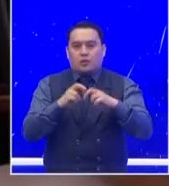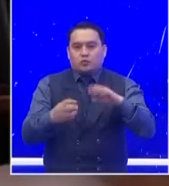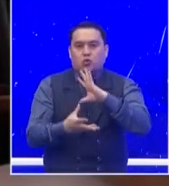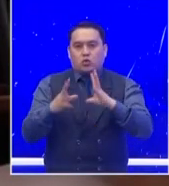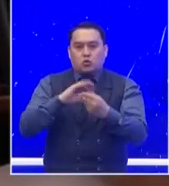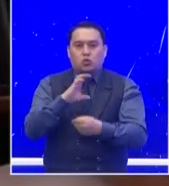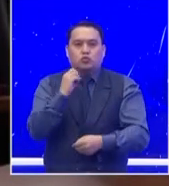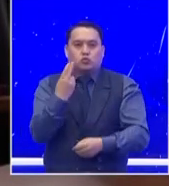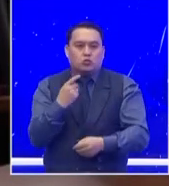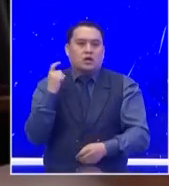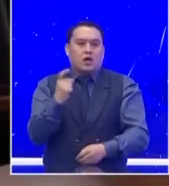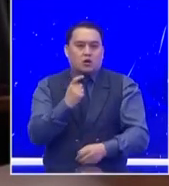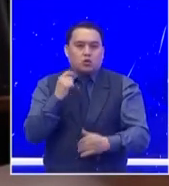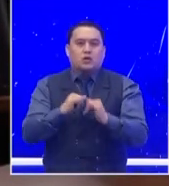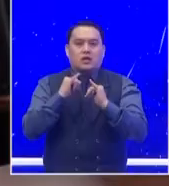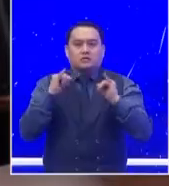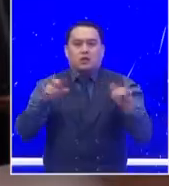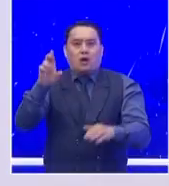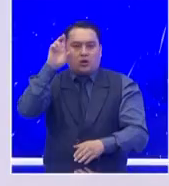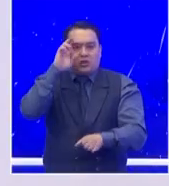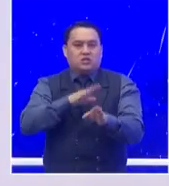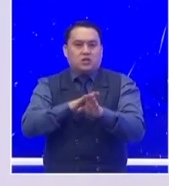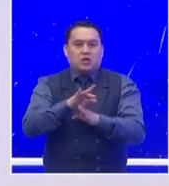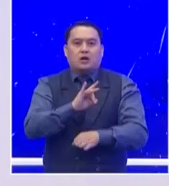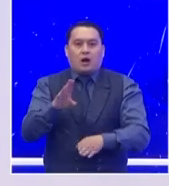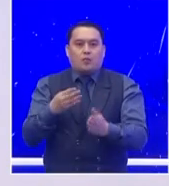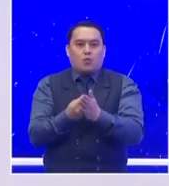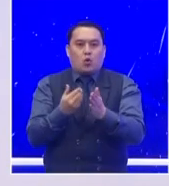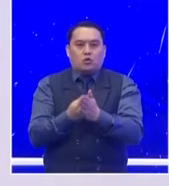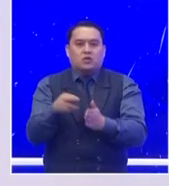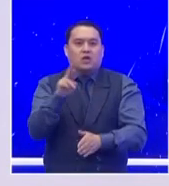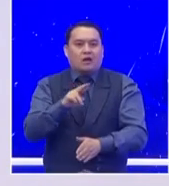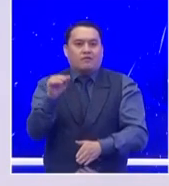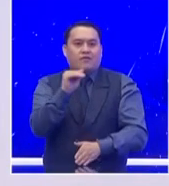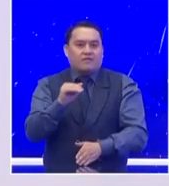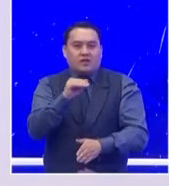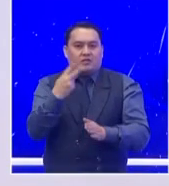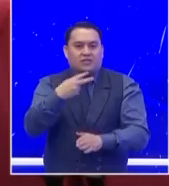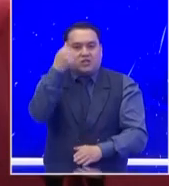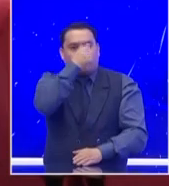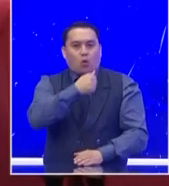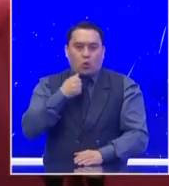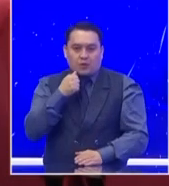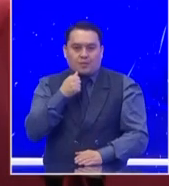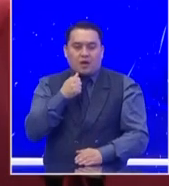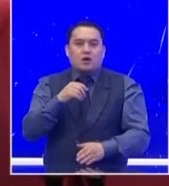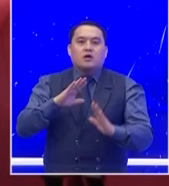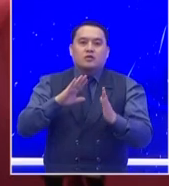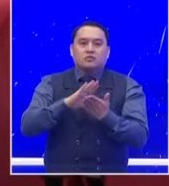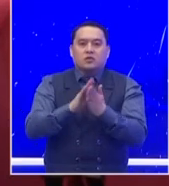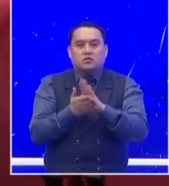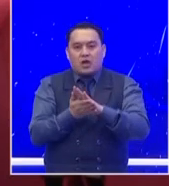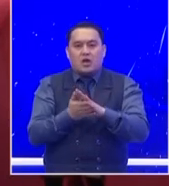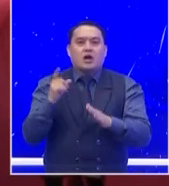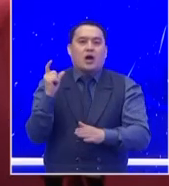итоги социально-экономического развития страны и исполнения республиканского бюджета за январь-февраль 2020 года. О состоянии